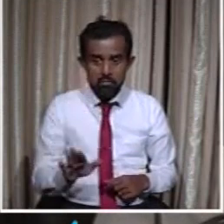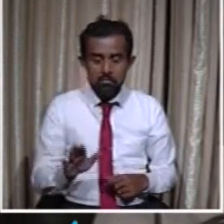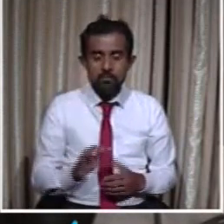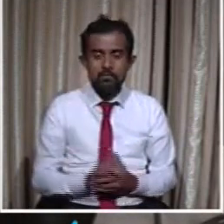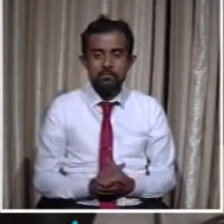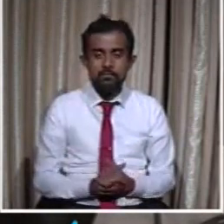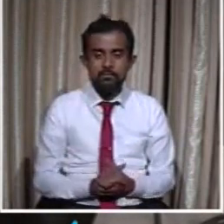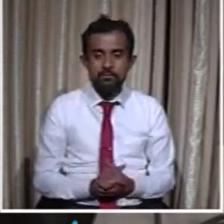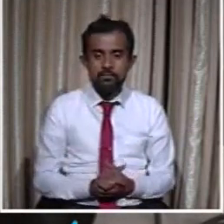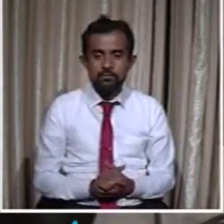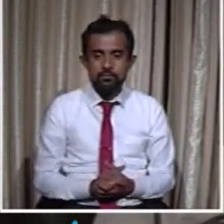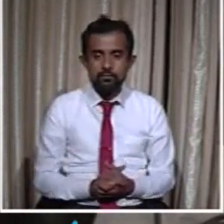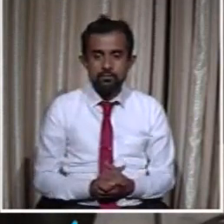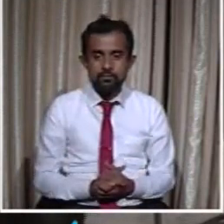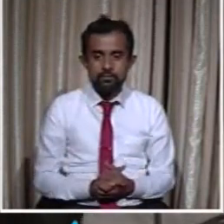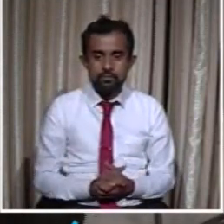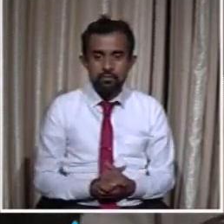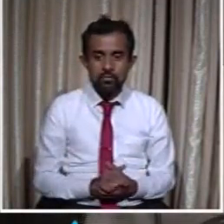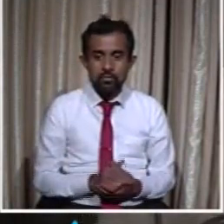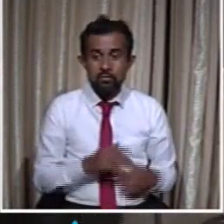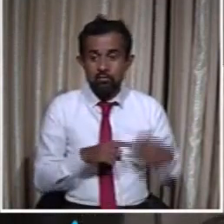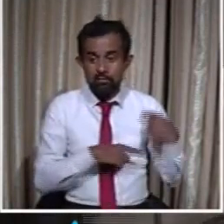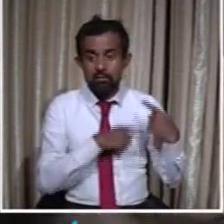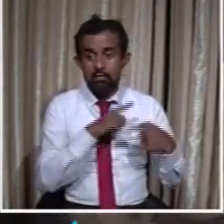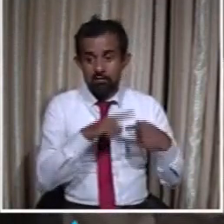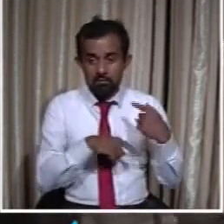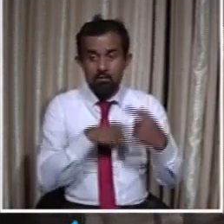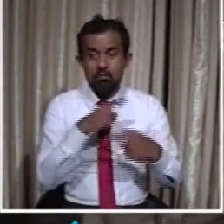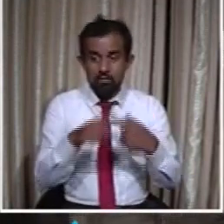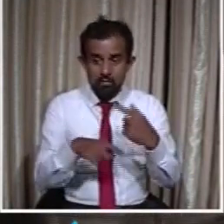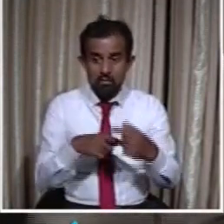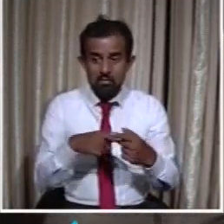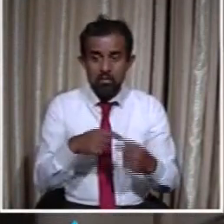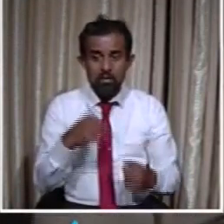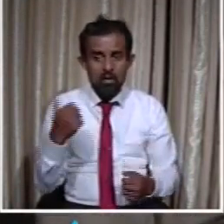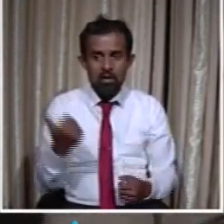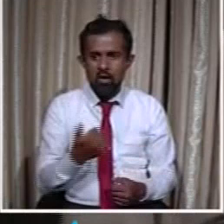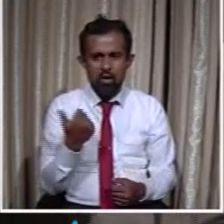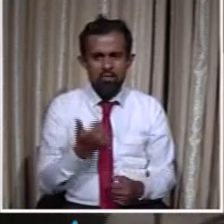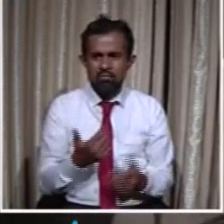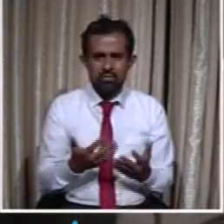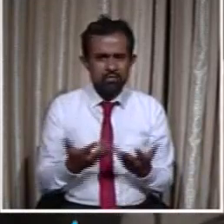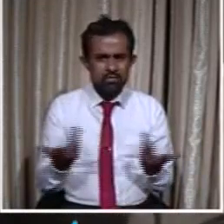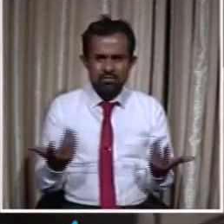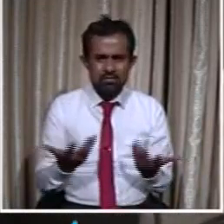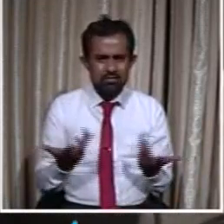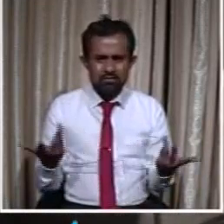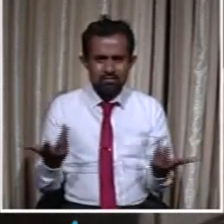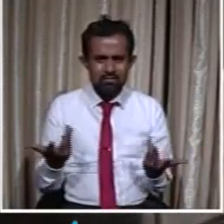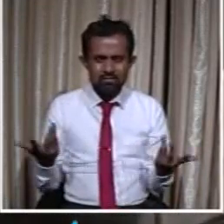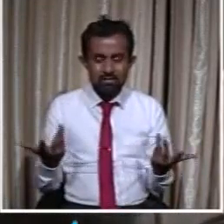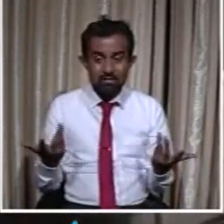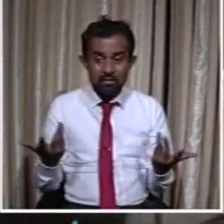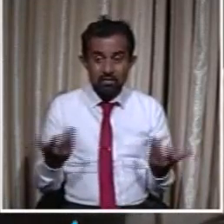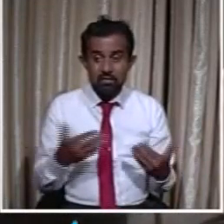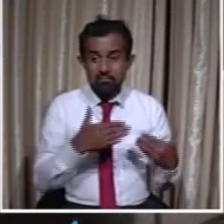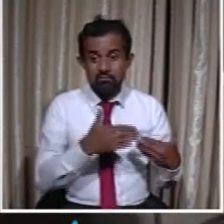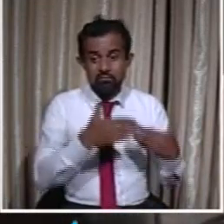இலங்கைக்கு அவசர கால தடை சட்டம் புதிதல்ல என்று நாங்கள் தொடர்ச்சியாக சொல்லிக் கொண்டிருப்பது, நாங்கள்